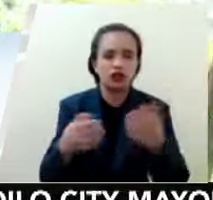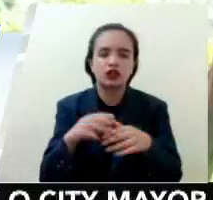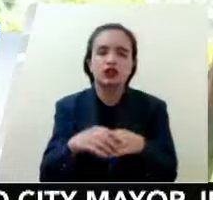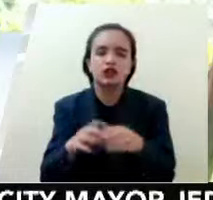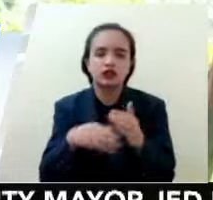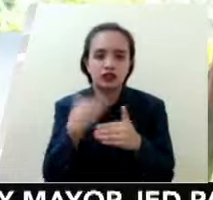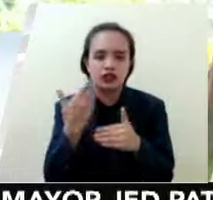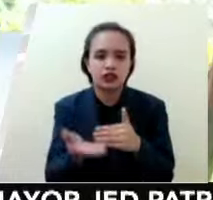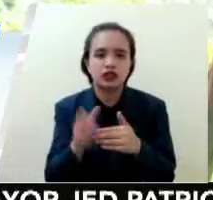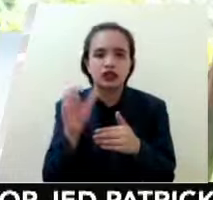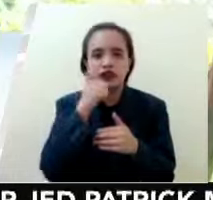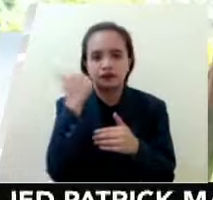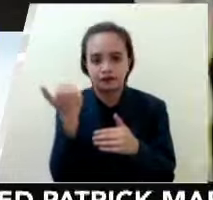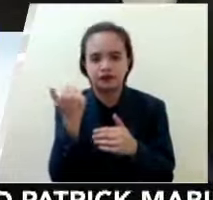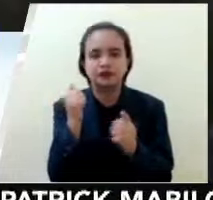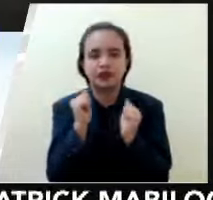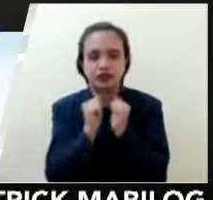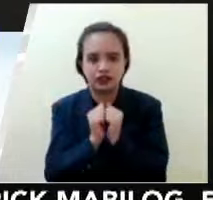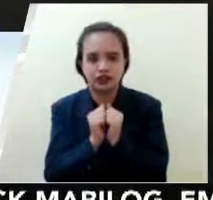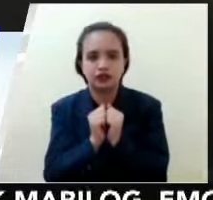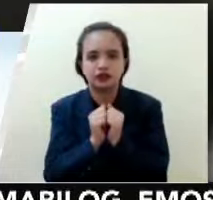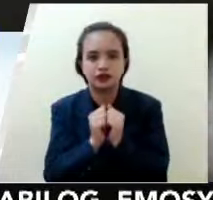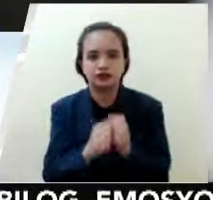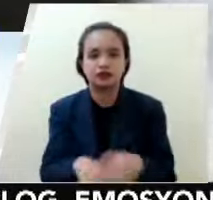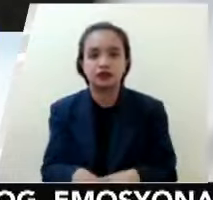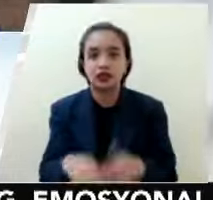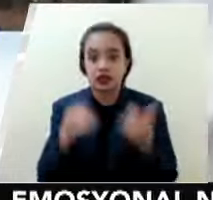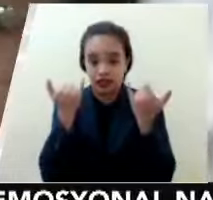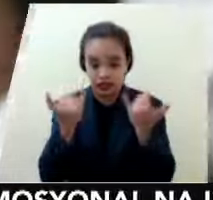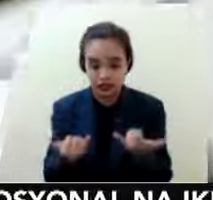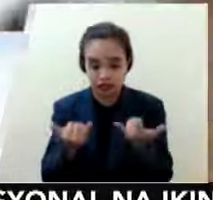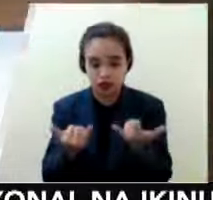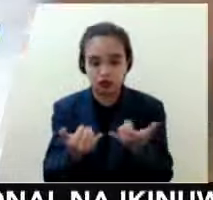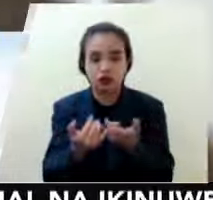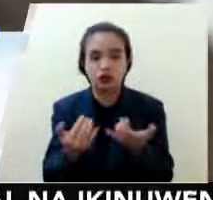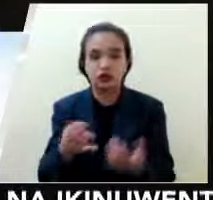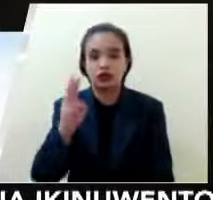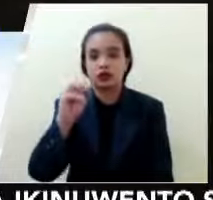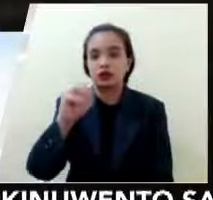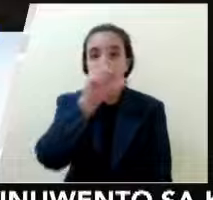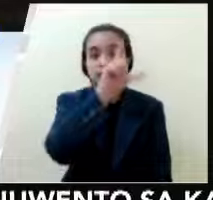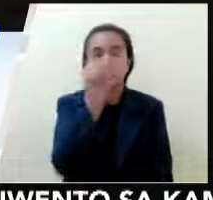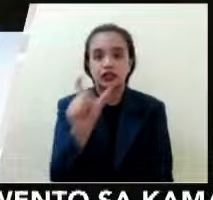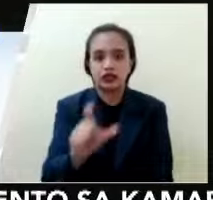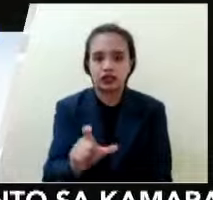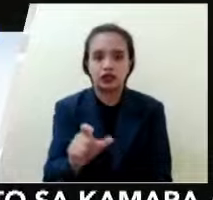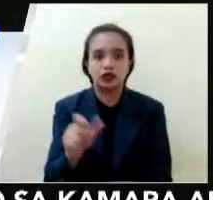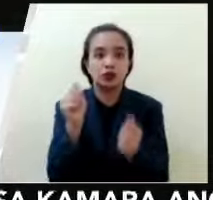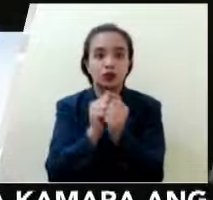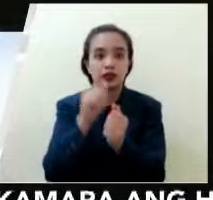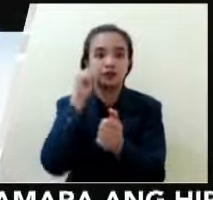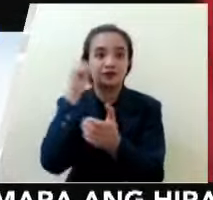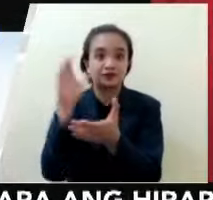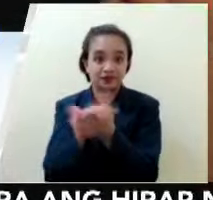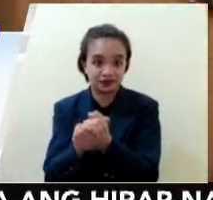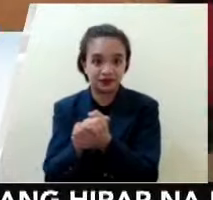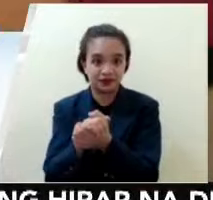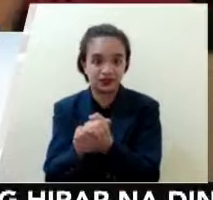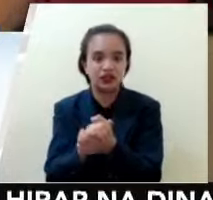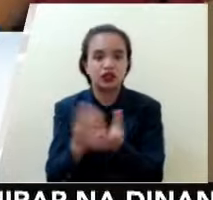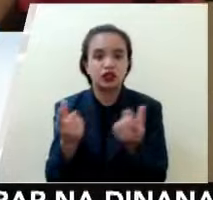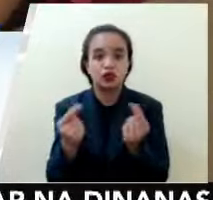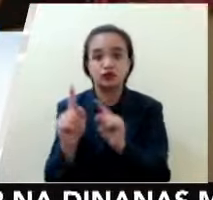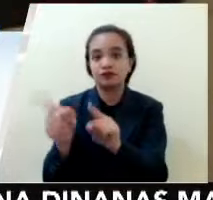mga batang magagaling. Yun ang inaabangan natin. Kasalukuyang nasa Milan, Italy naman si Dong with wifey Marian para dumalo